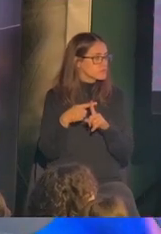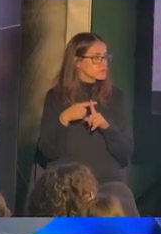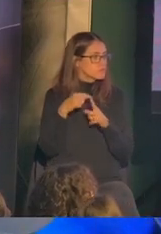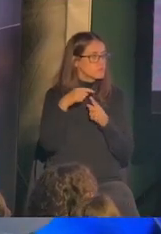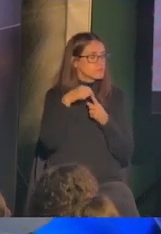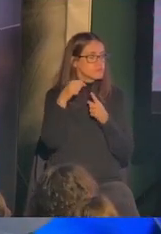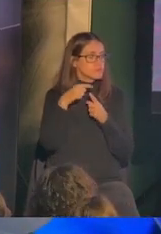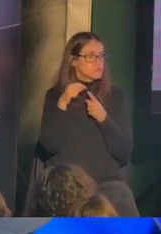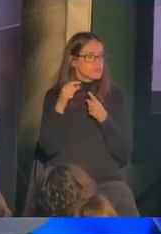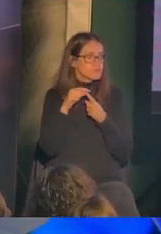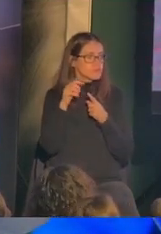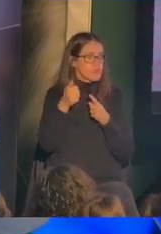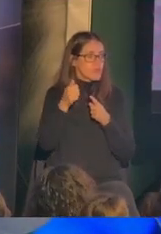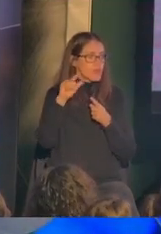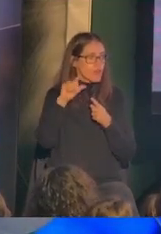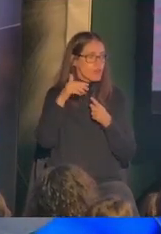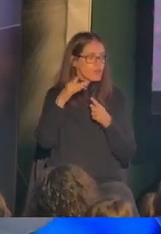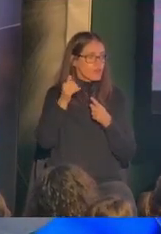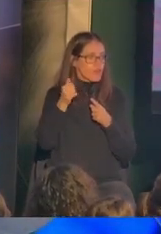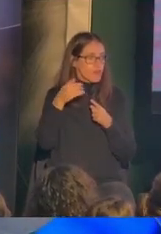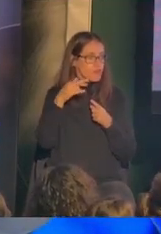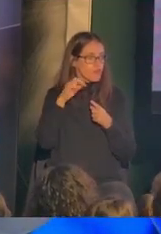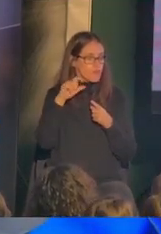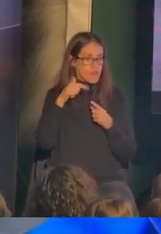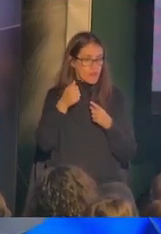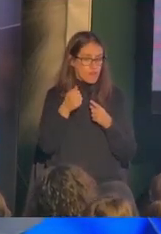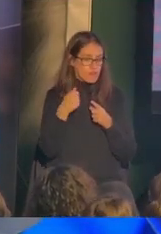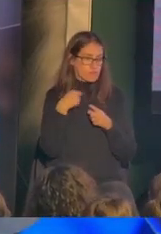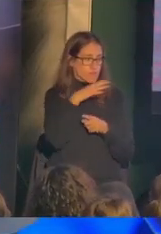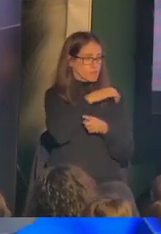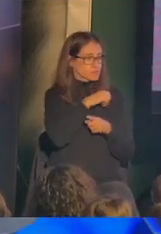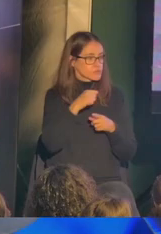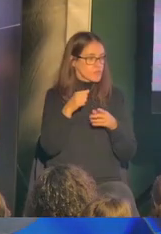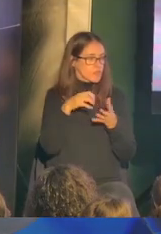d'alfàbrega i aviam el gelificat.